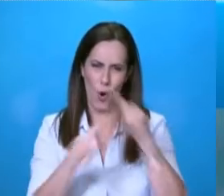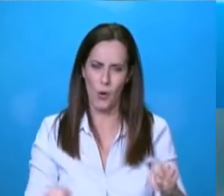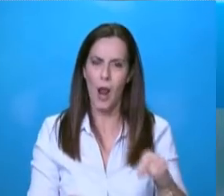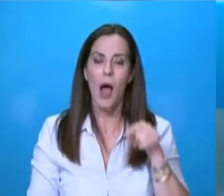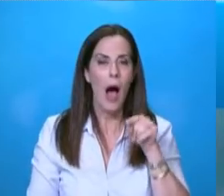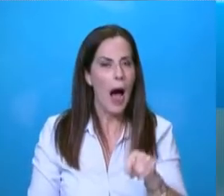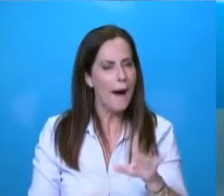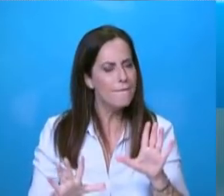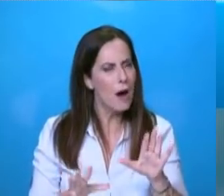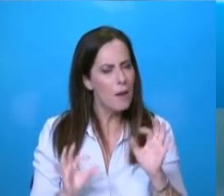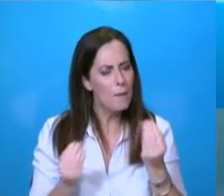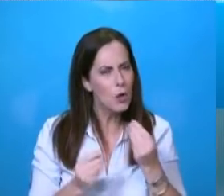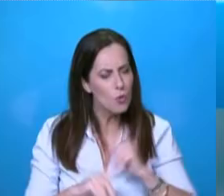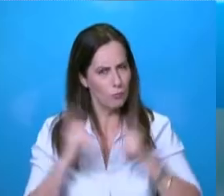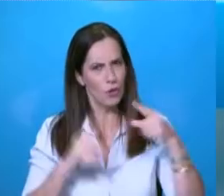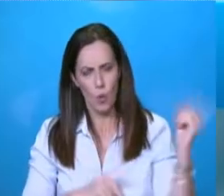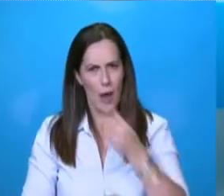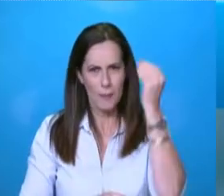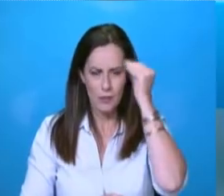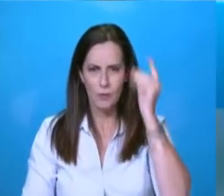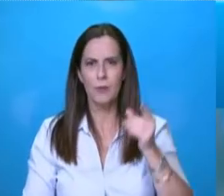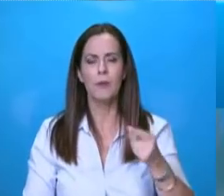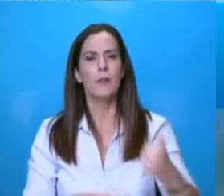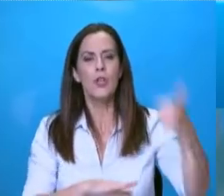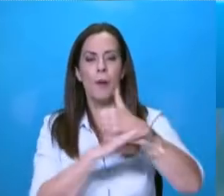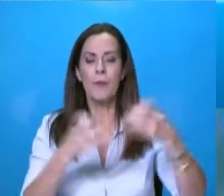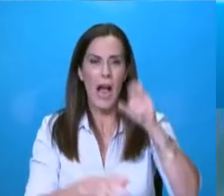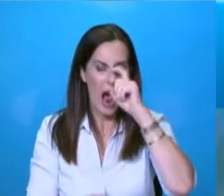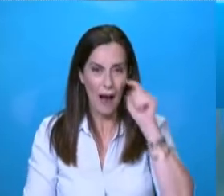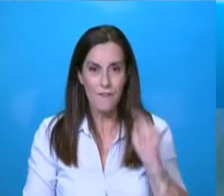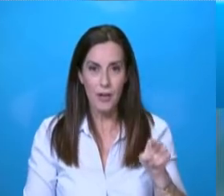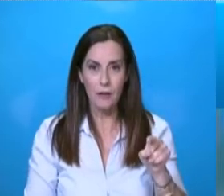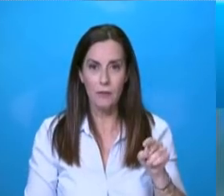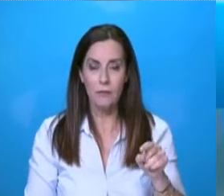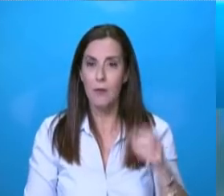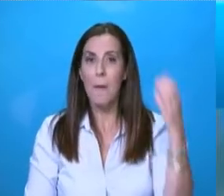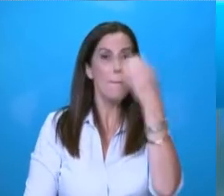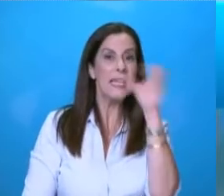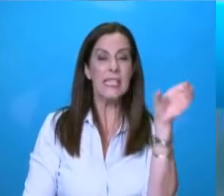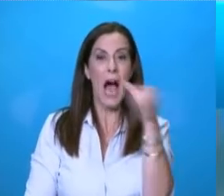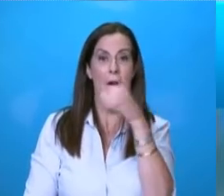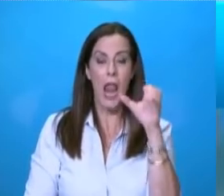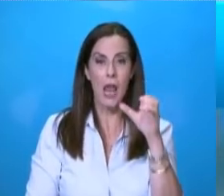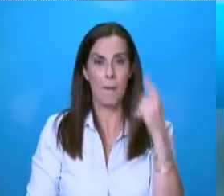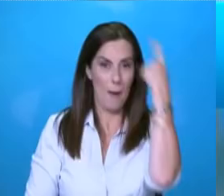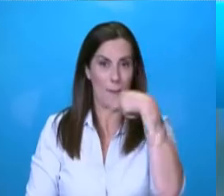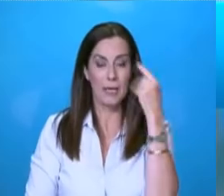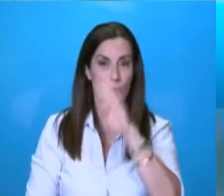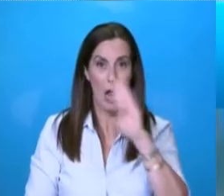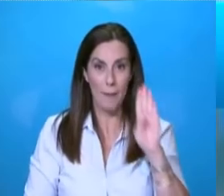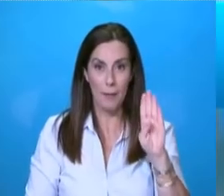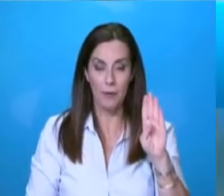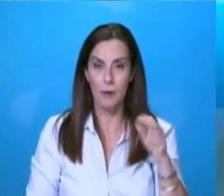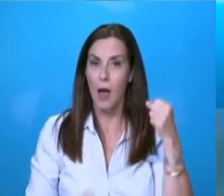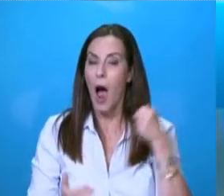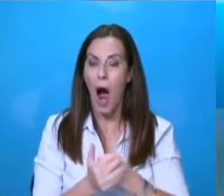רגע חריג שבוודאי ייזכר. יושב ראש הרשימה המשותפת, איימן עודה, מצמיד מצלמה לפניו של ראש הממשלה נתניהו, עד